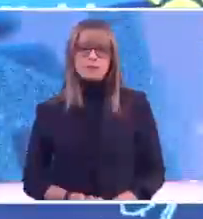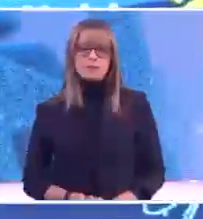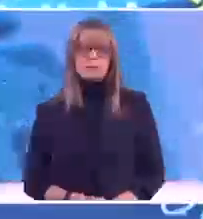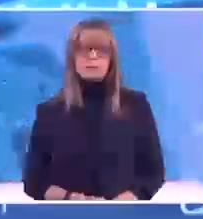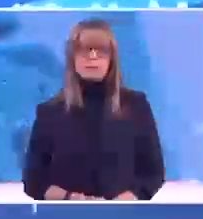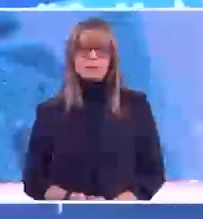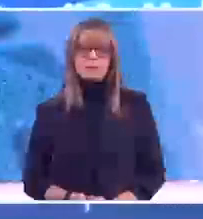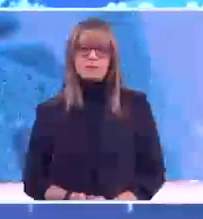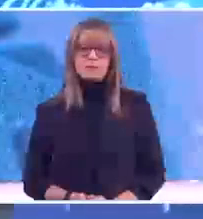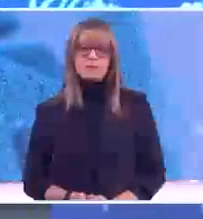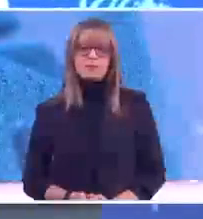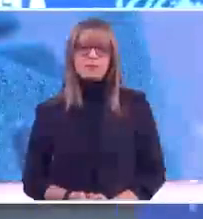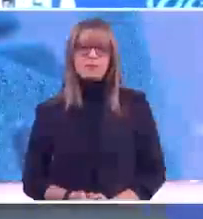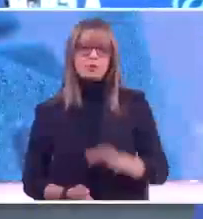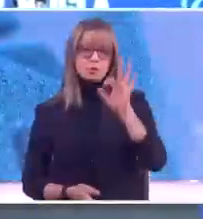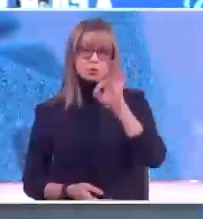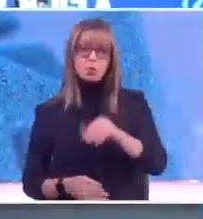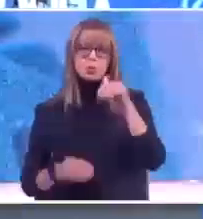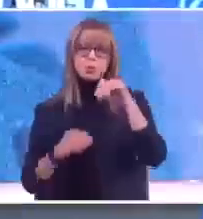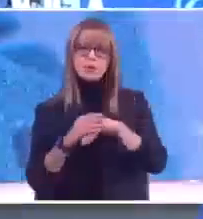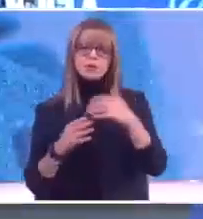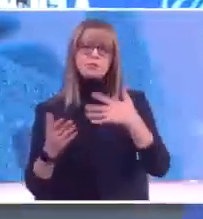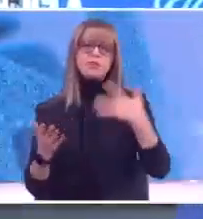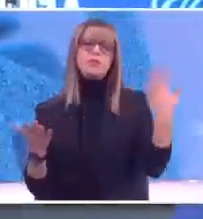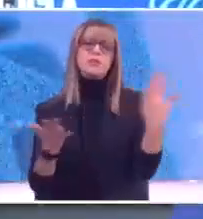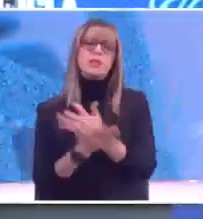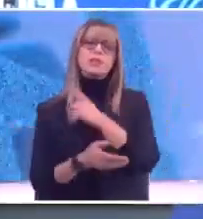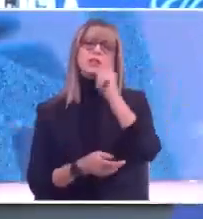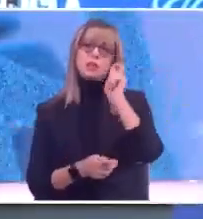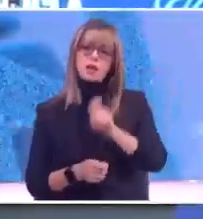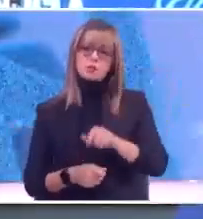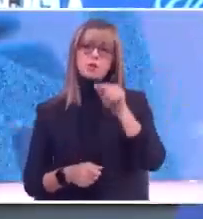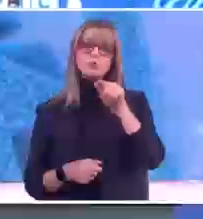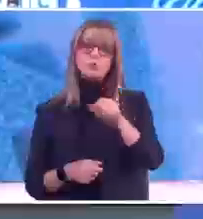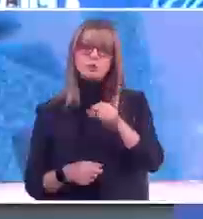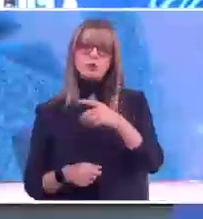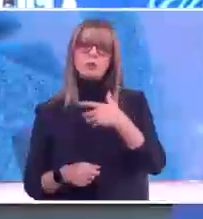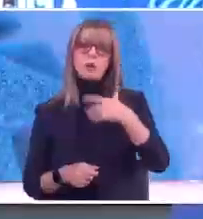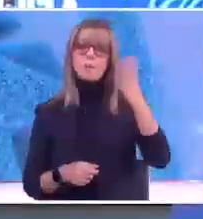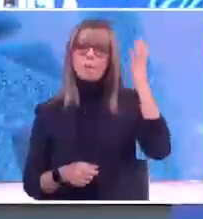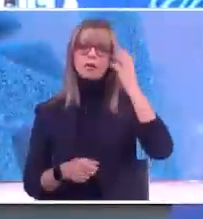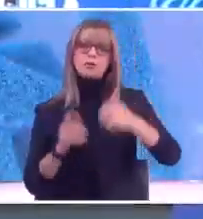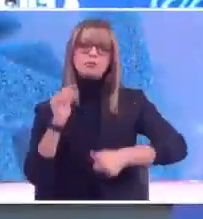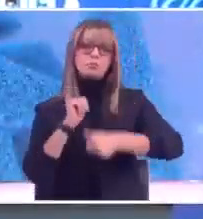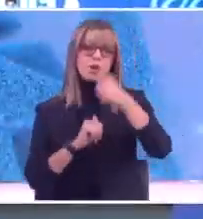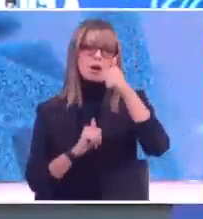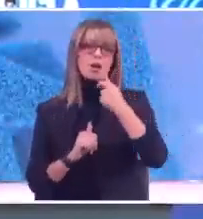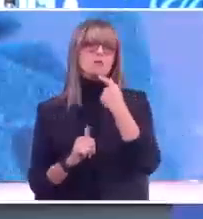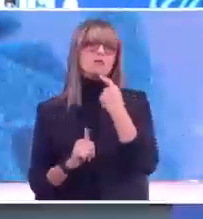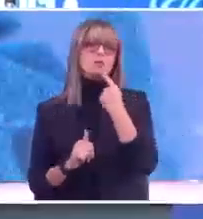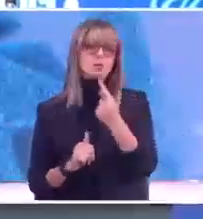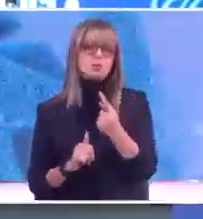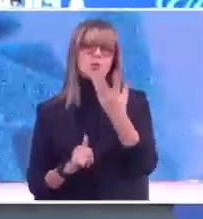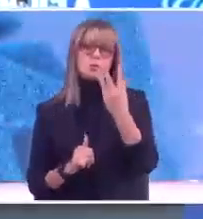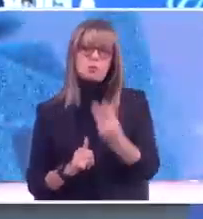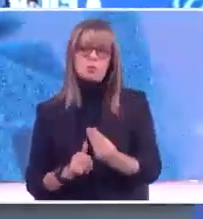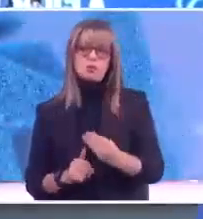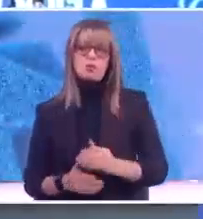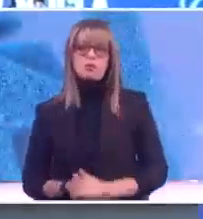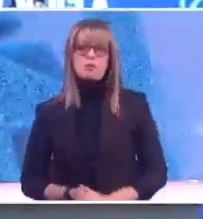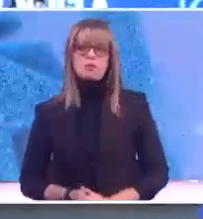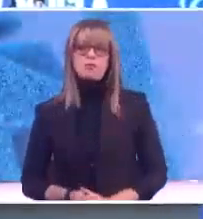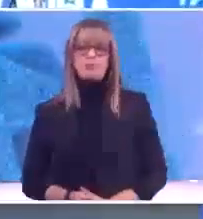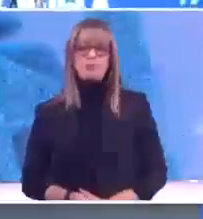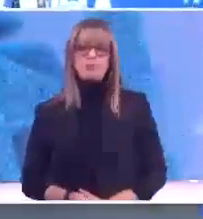İddia ediyorum, bu seçimi alacağız ve bu seçimden başbakan Meral diyorsunuz ya, başbakan